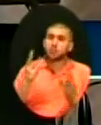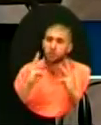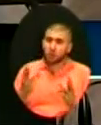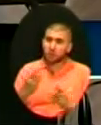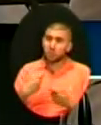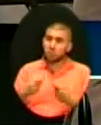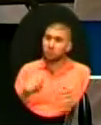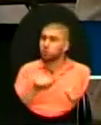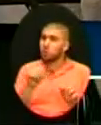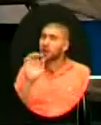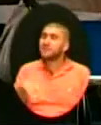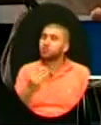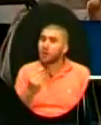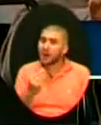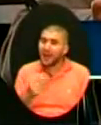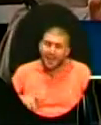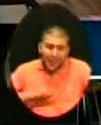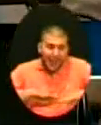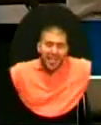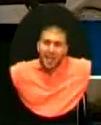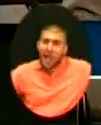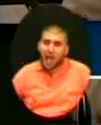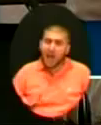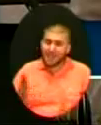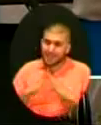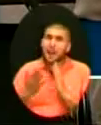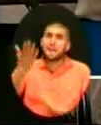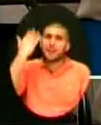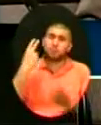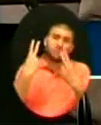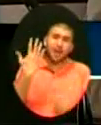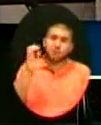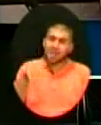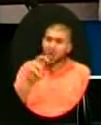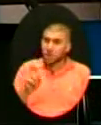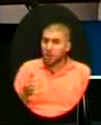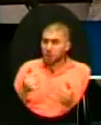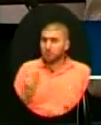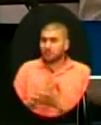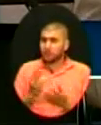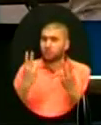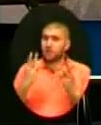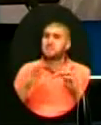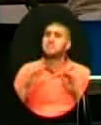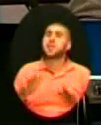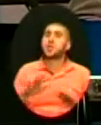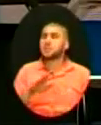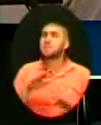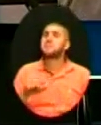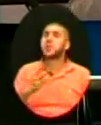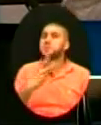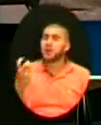בקרוב ל$600,000. חלקה בלבד. דירה שעלתה פעם $50,000, היום יכולה לעלות מיליון, מיליון